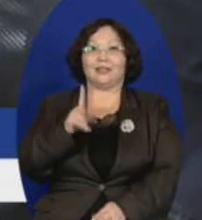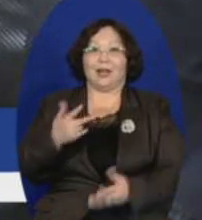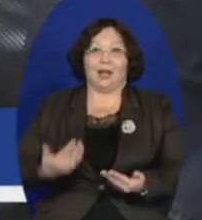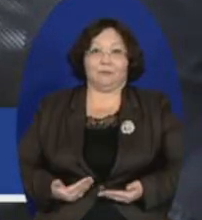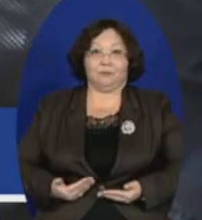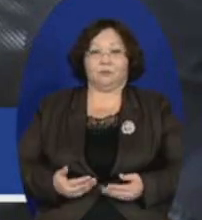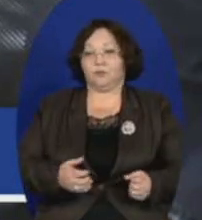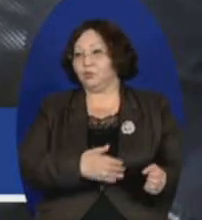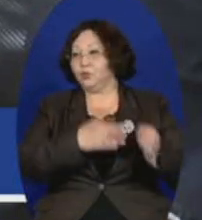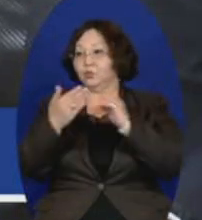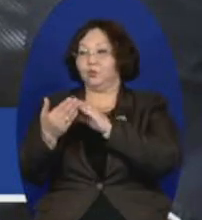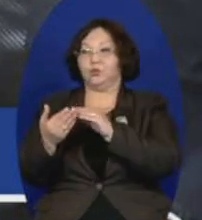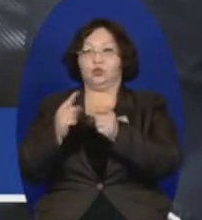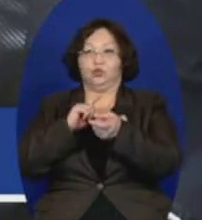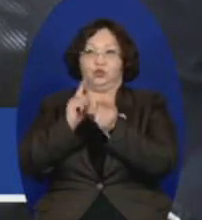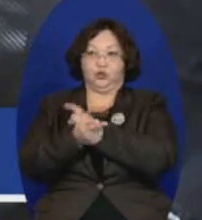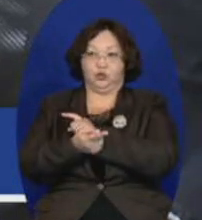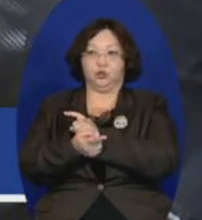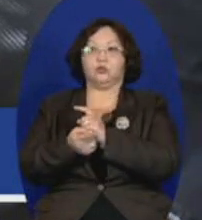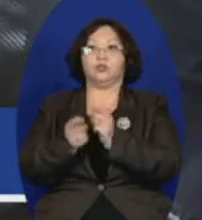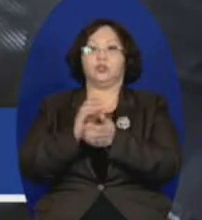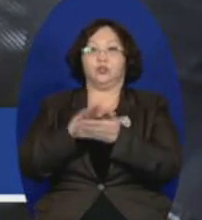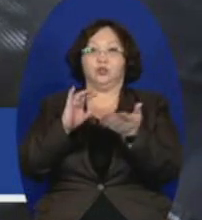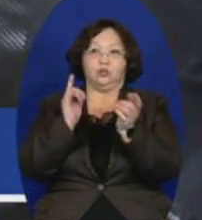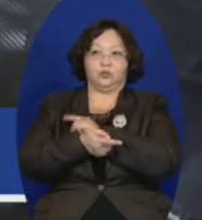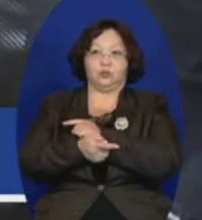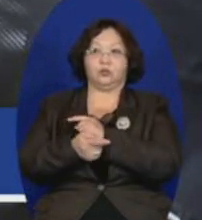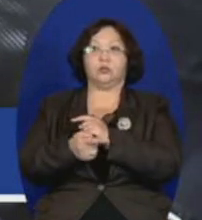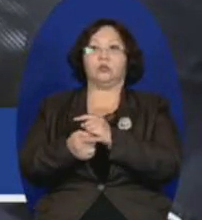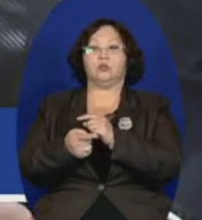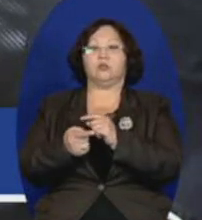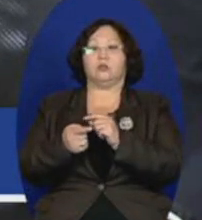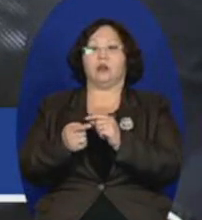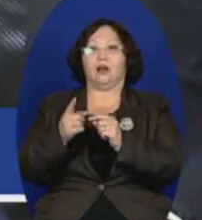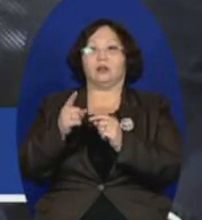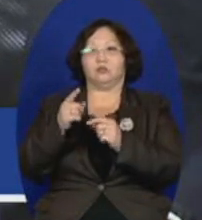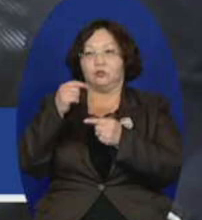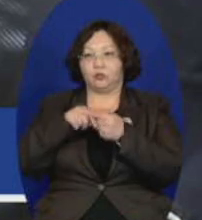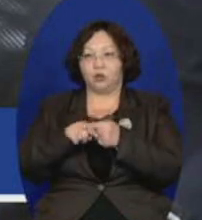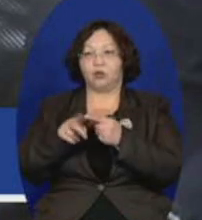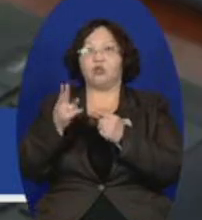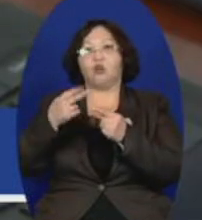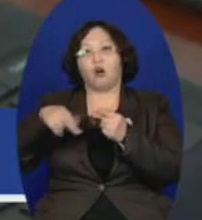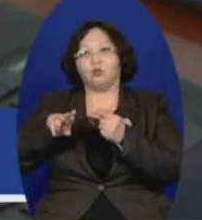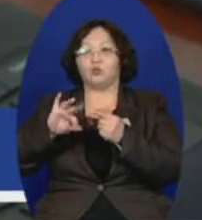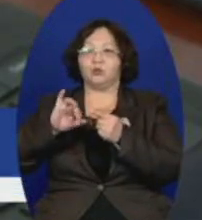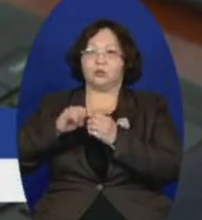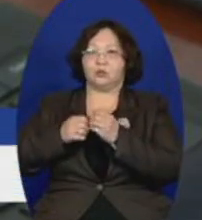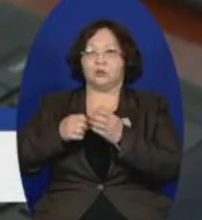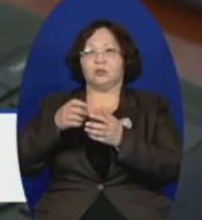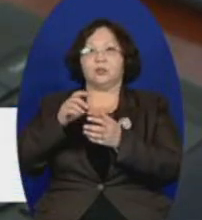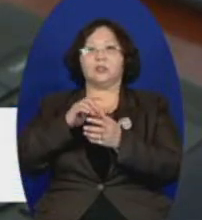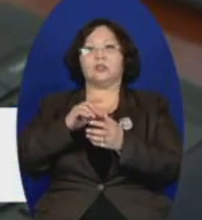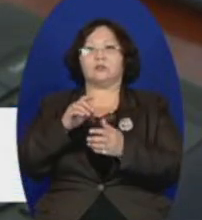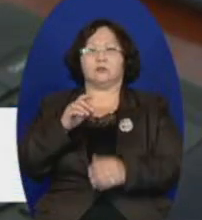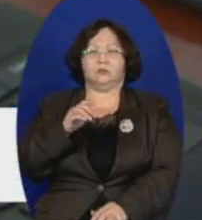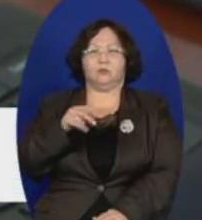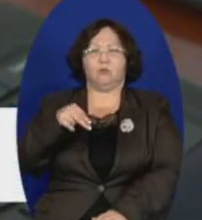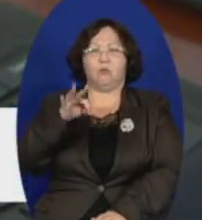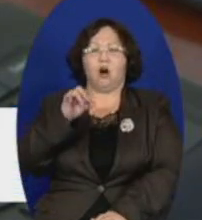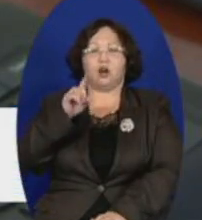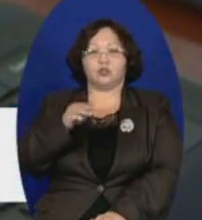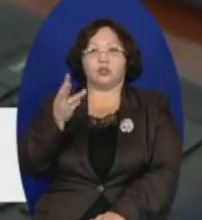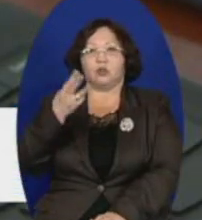талбарт солигчдаг, zip code нь солигчдаг. Айгаад харин урдаа бүгдээрээ нэг zip code, post code гэдэг юмаа